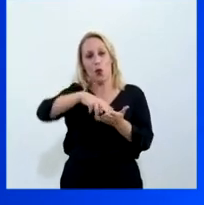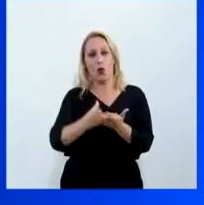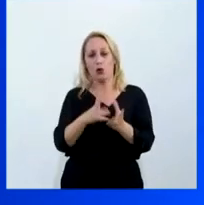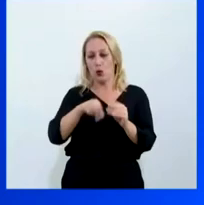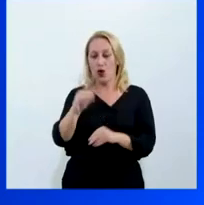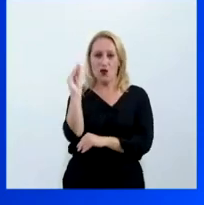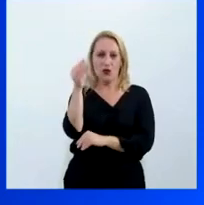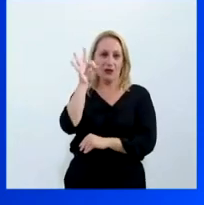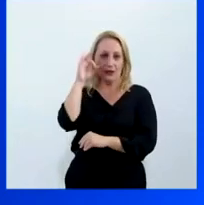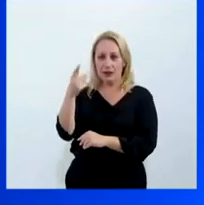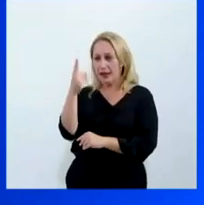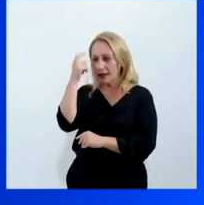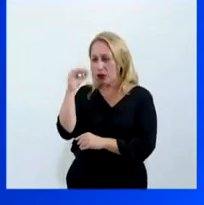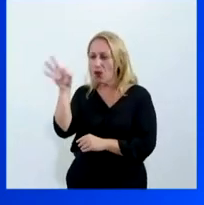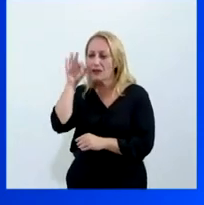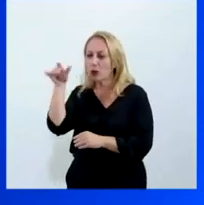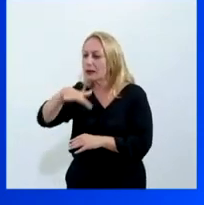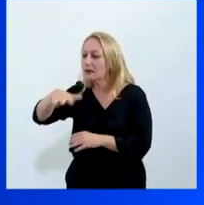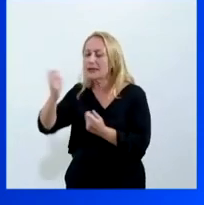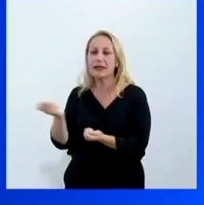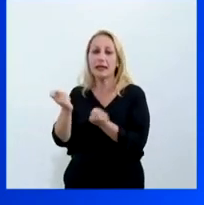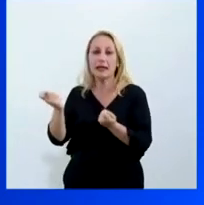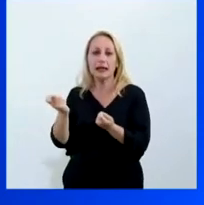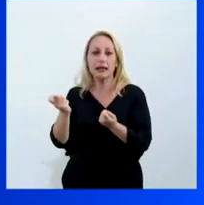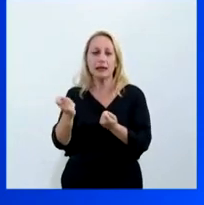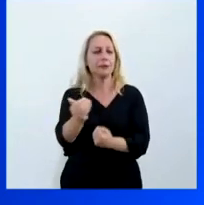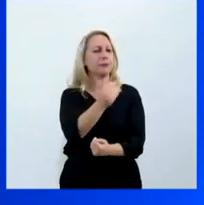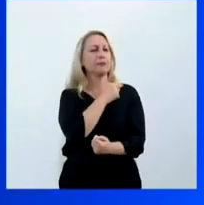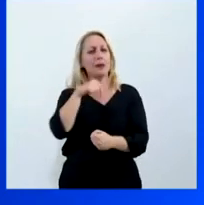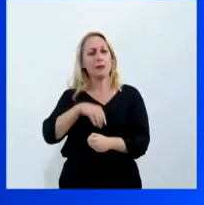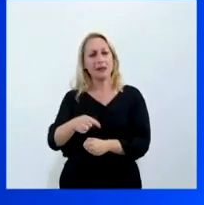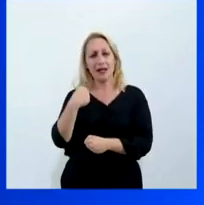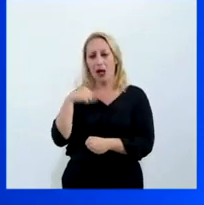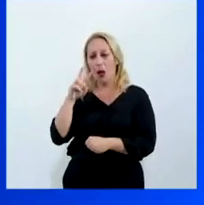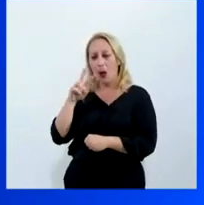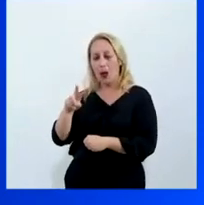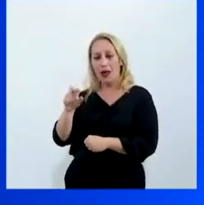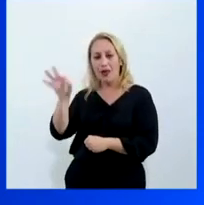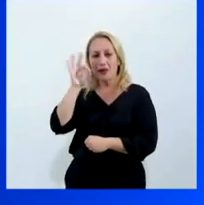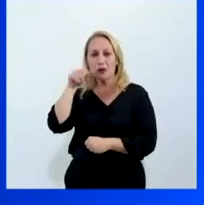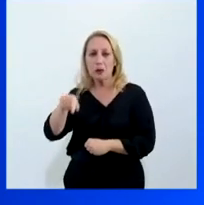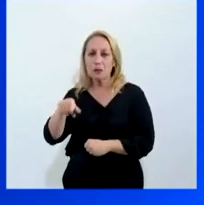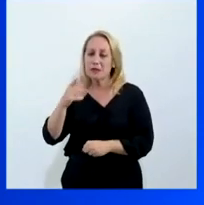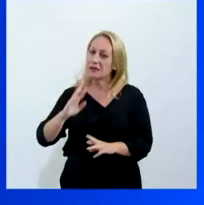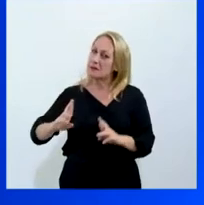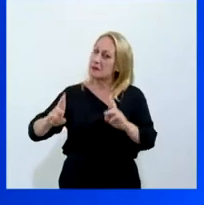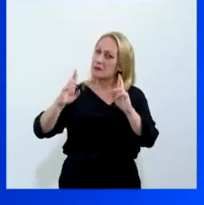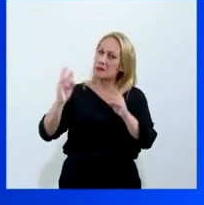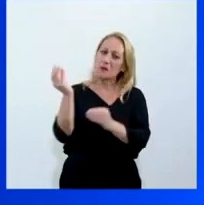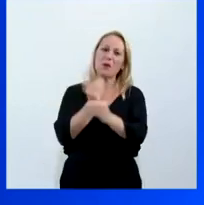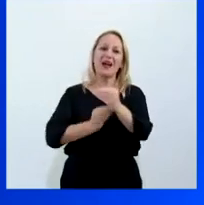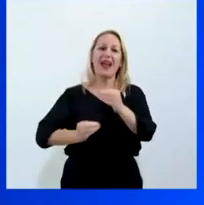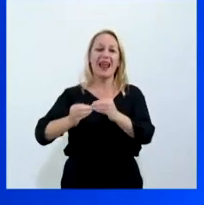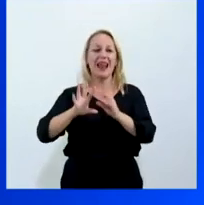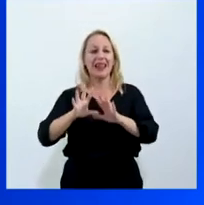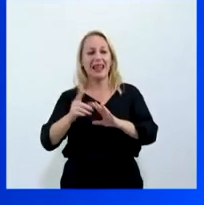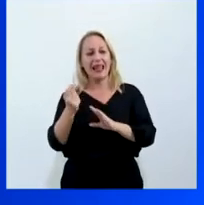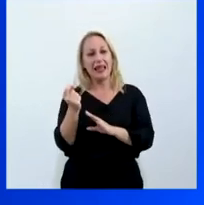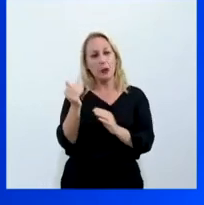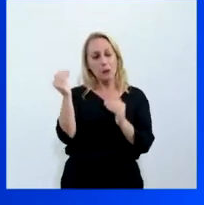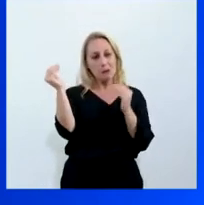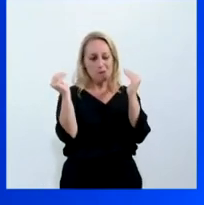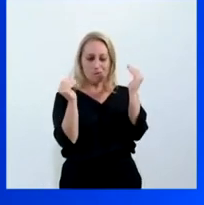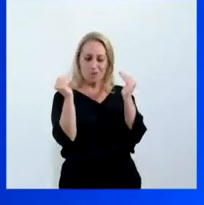που αφορούν την πόλη. Με ρωτήσατε πώς βλέπω την πόλη. Πιο αισιόδοξη πιστεύω, αλλά και με μια σχετική